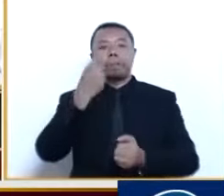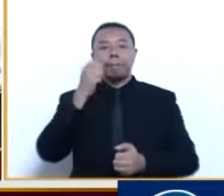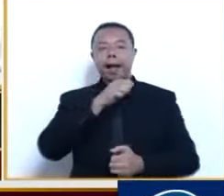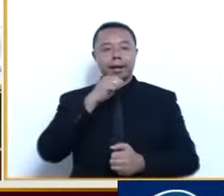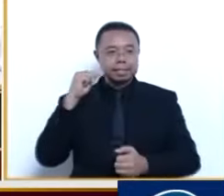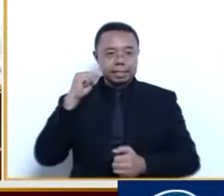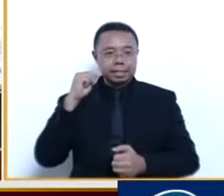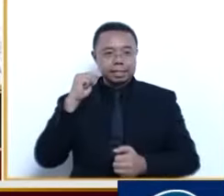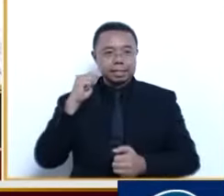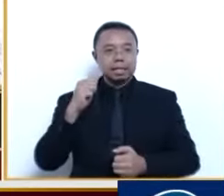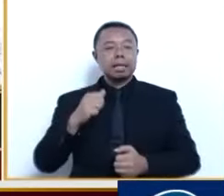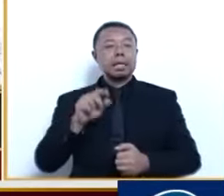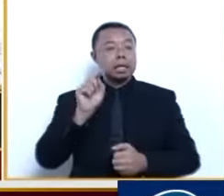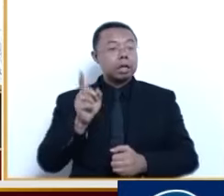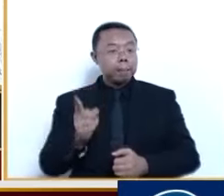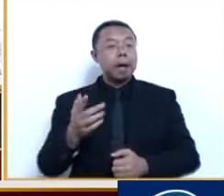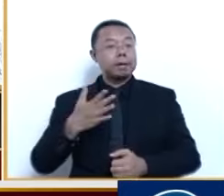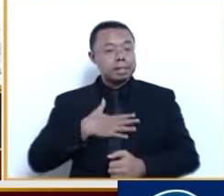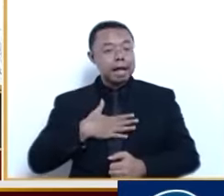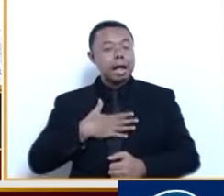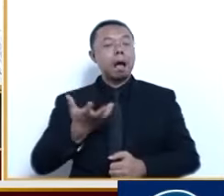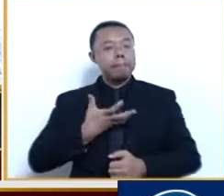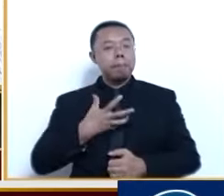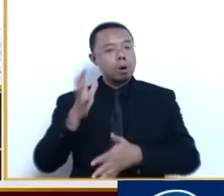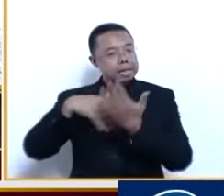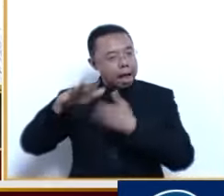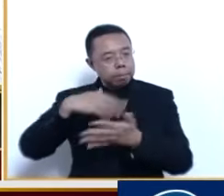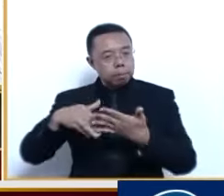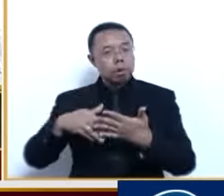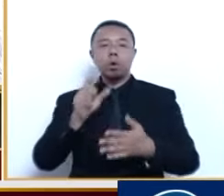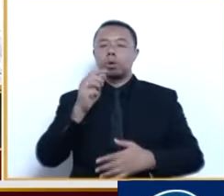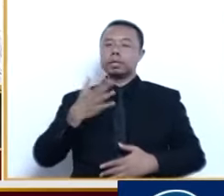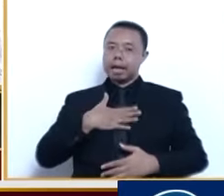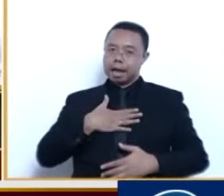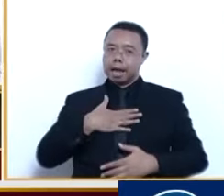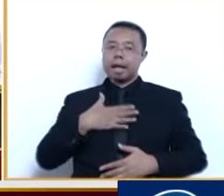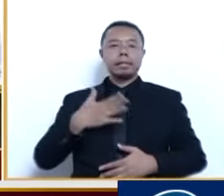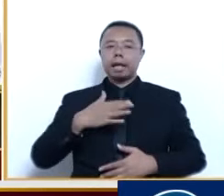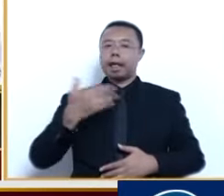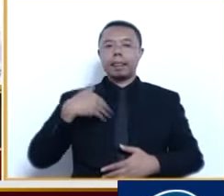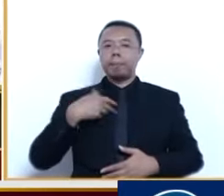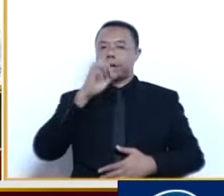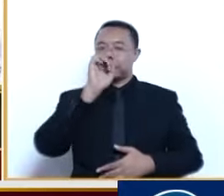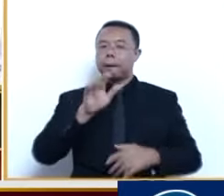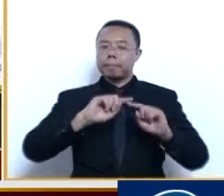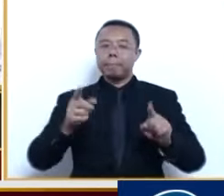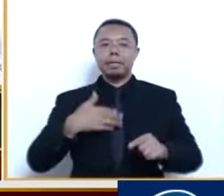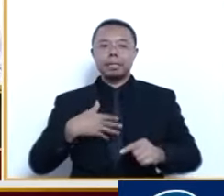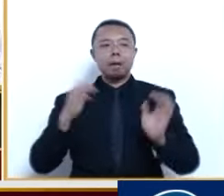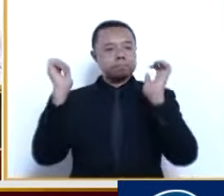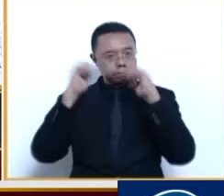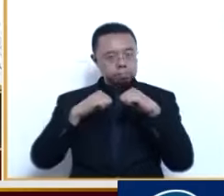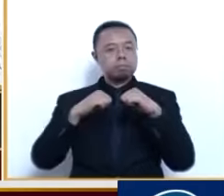Abbas sehingga dengan demikian saya akan menggabungkan bagi saya saya tidak mau menjawab itu tetapi saya